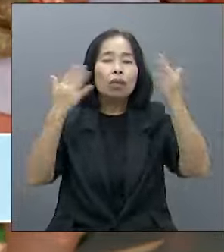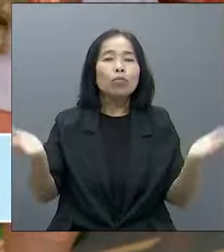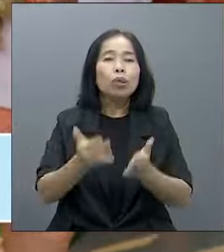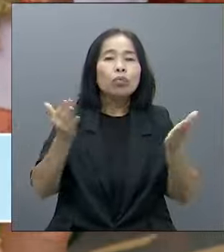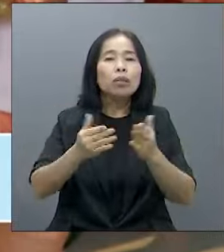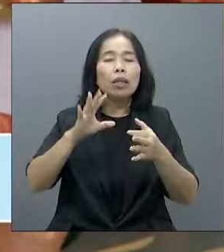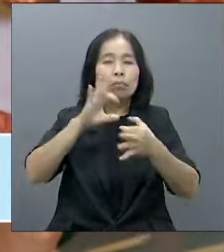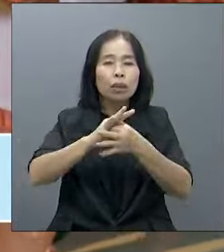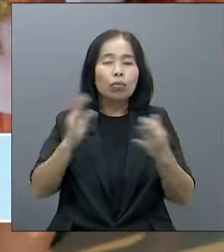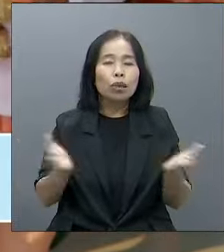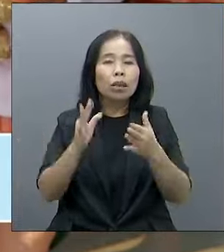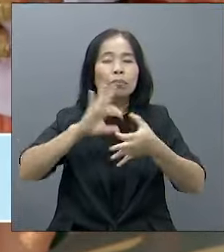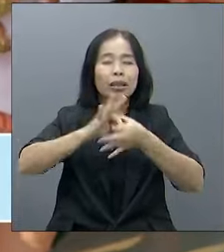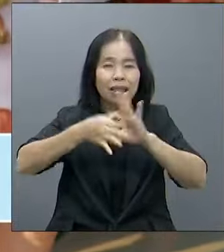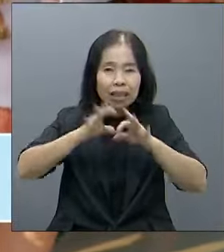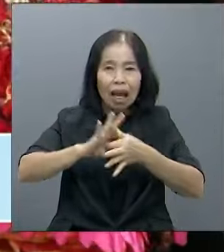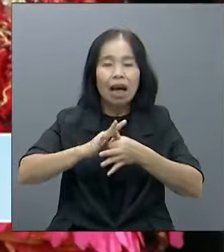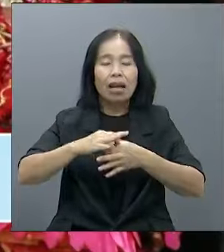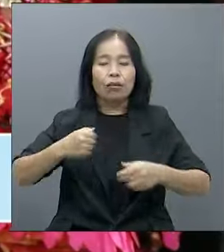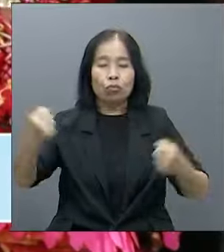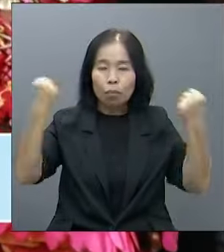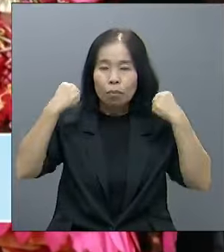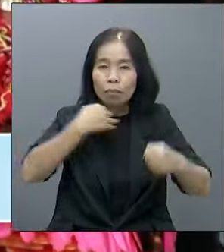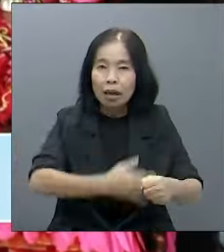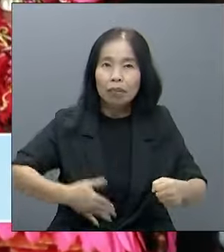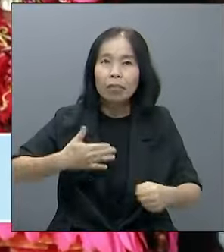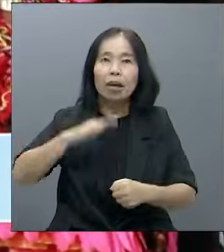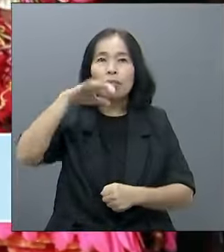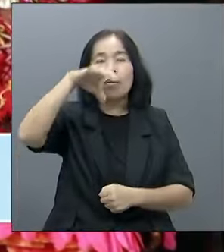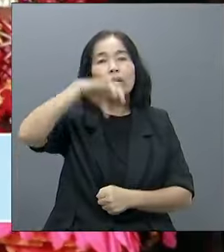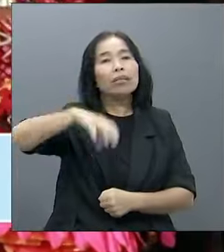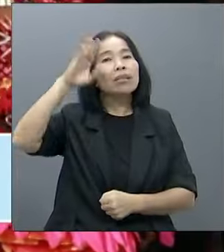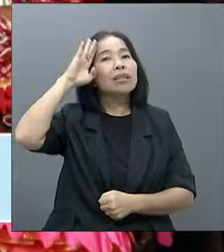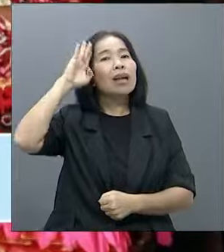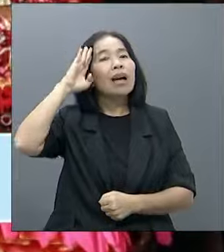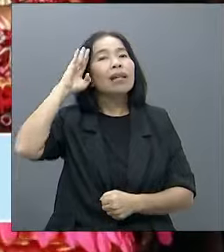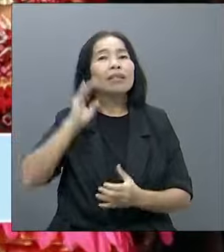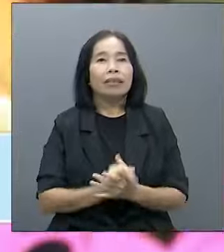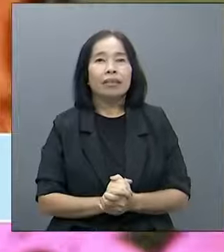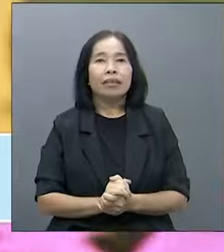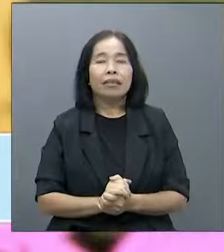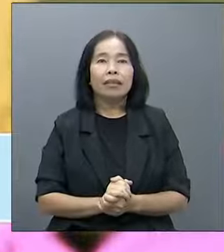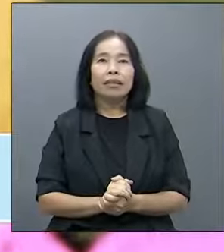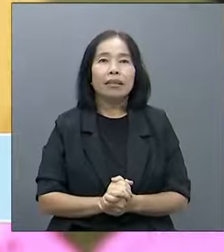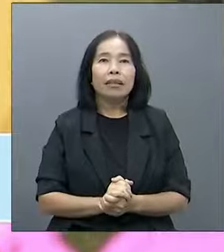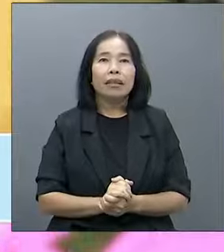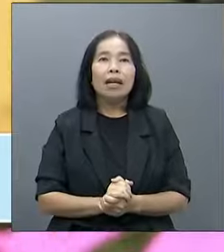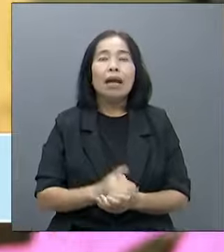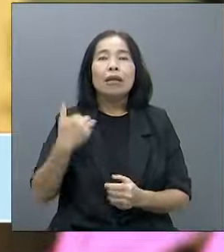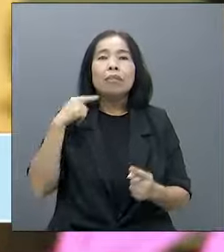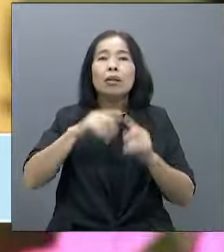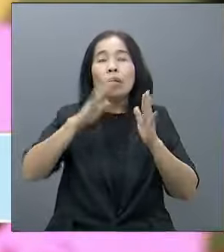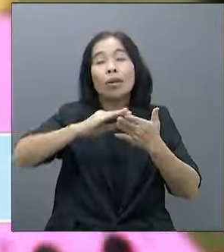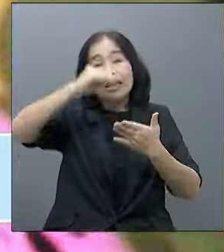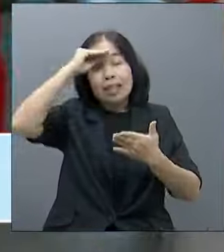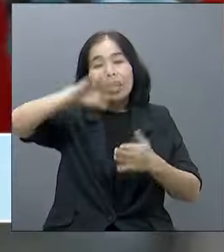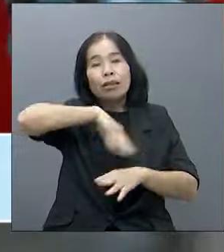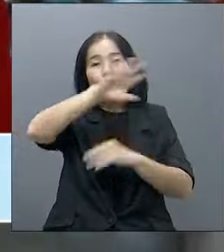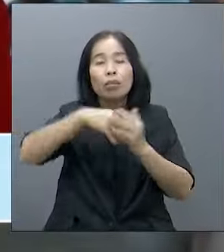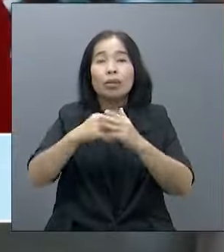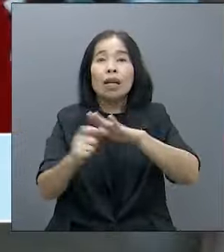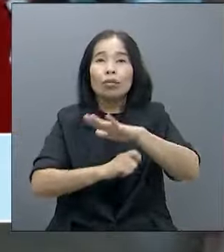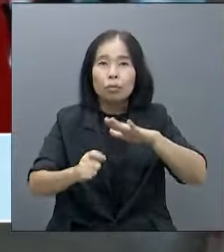านกีฬาทั้งทางร่างกายแล้วก็จิตใจของโรงเรียนกองทบกอุปถัมภ์เพชรวุฒิวิทยาในพระอุปถัมภ์ค่ะมีนักเรียนในชั้นเตรียมอนุบาล